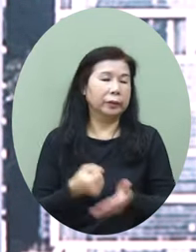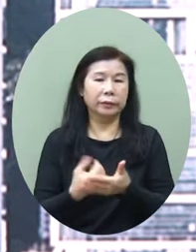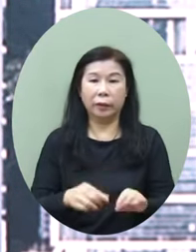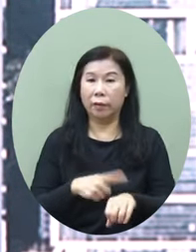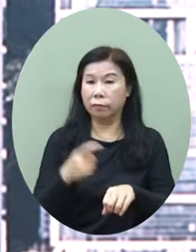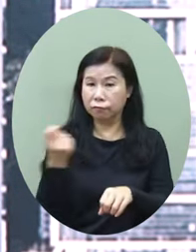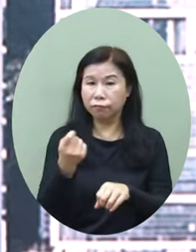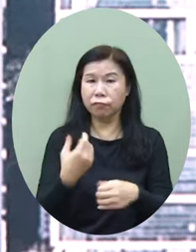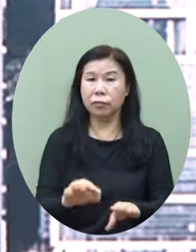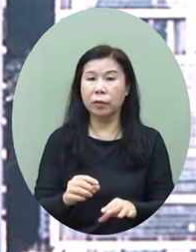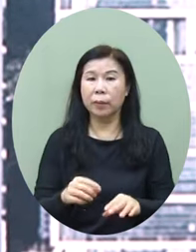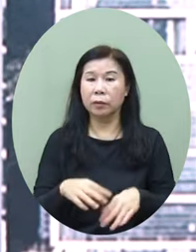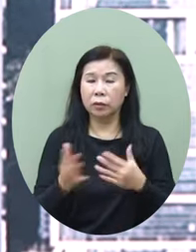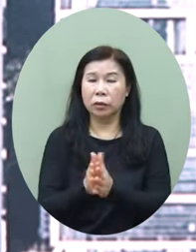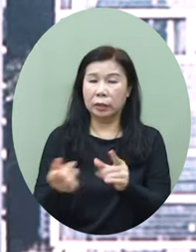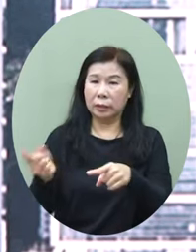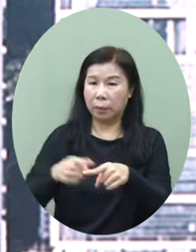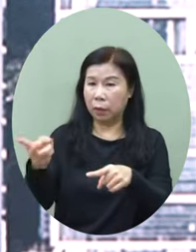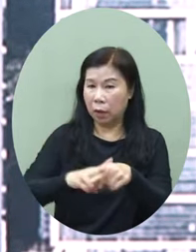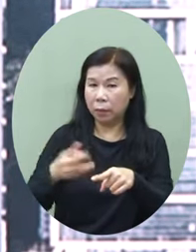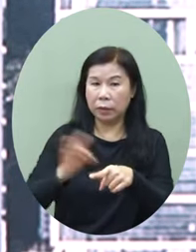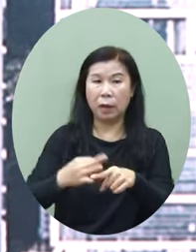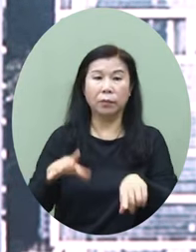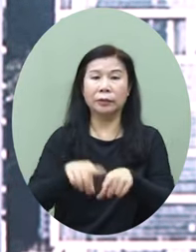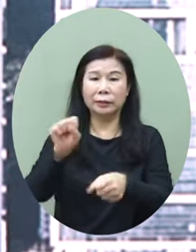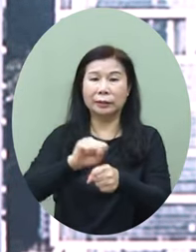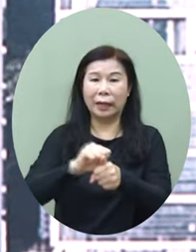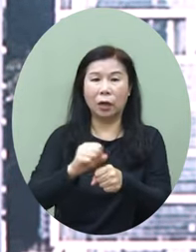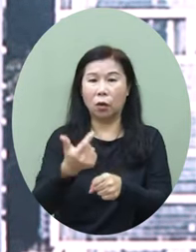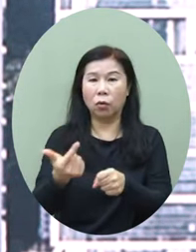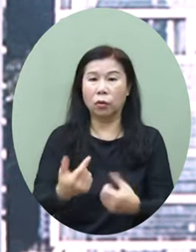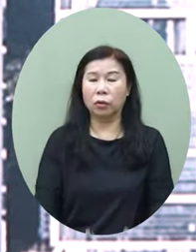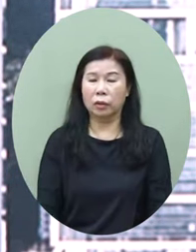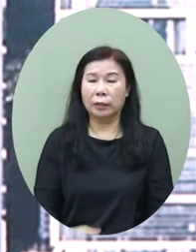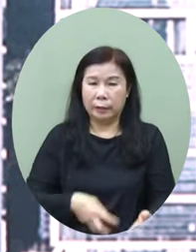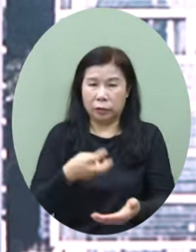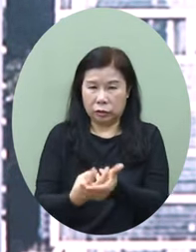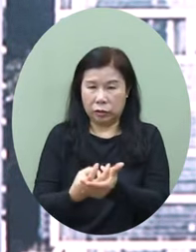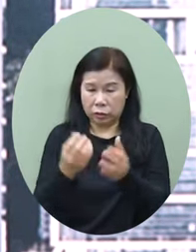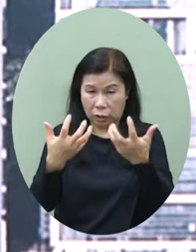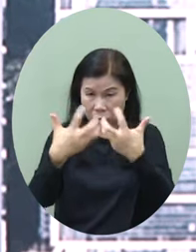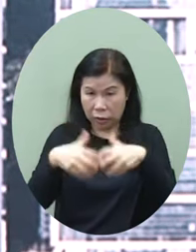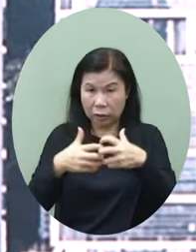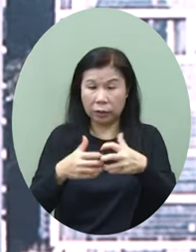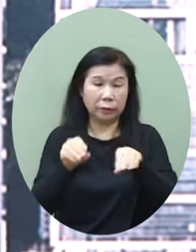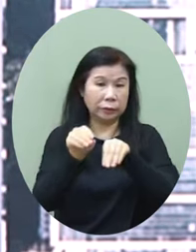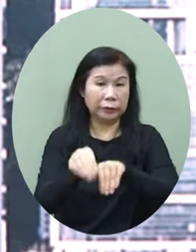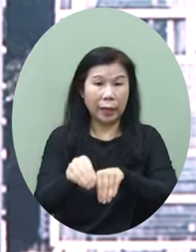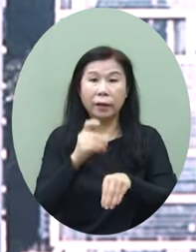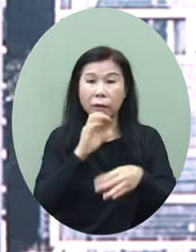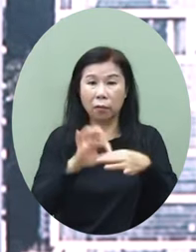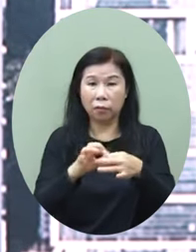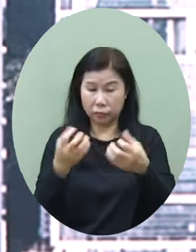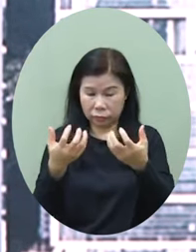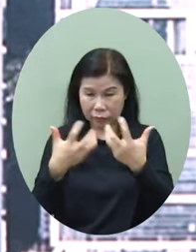上很多倍增加能量因為它是需要一種很精準的儀器我們已經在訂這些儀器但是